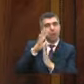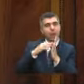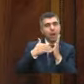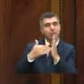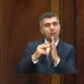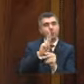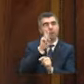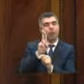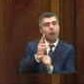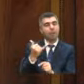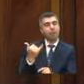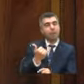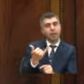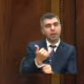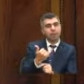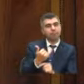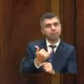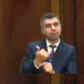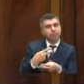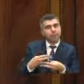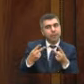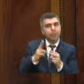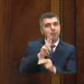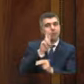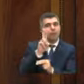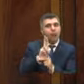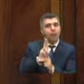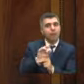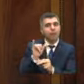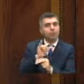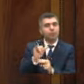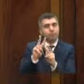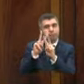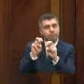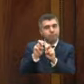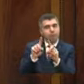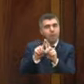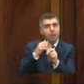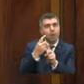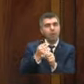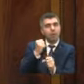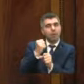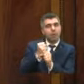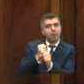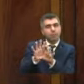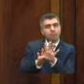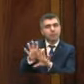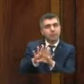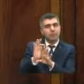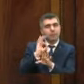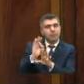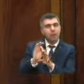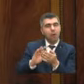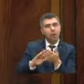خلاله نسائلكم حول أولويات حكومتكم فيما تبقى من هذه الولاية، والذي أطار لدينا سجال